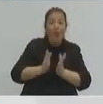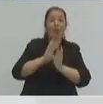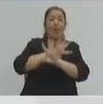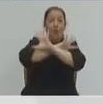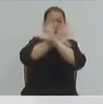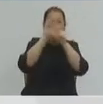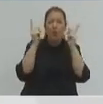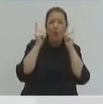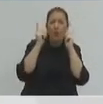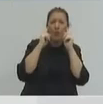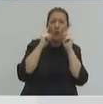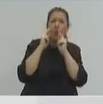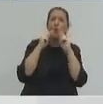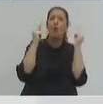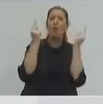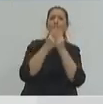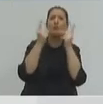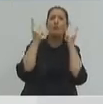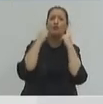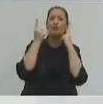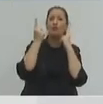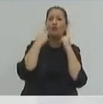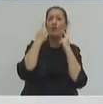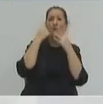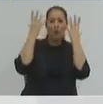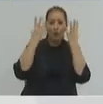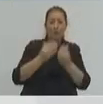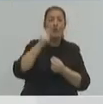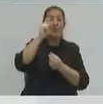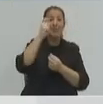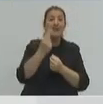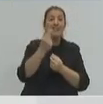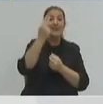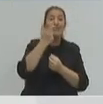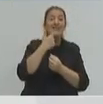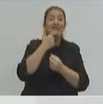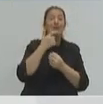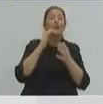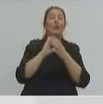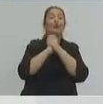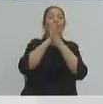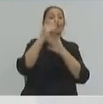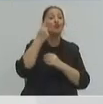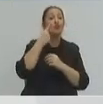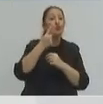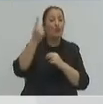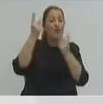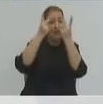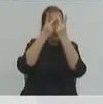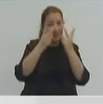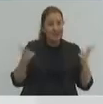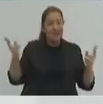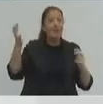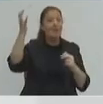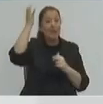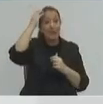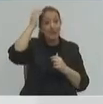ve ispat edilmiştir. 97. yılını kutladığımız Cumhuriyet, istiklalimizin